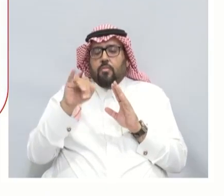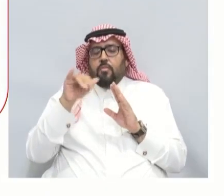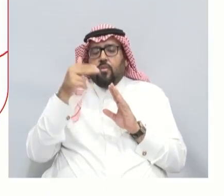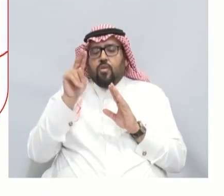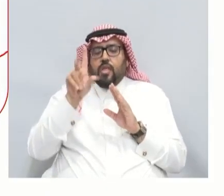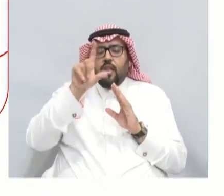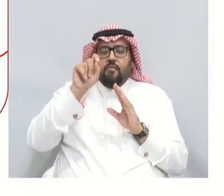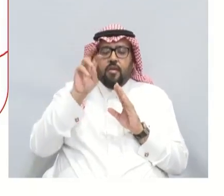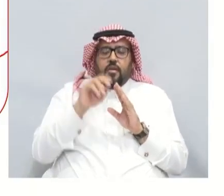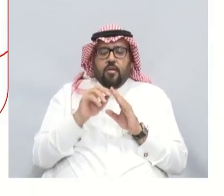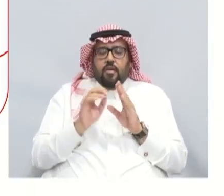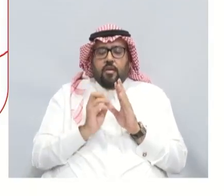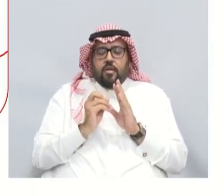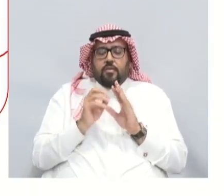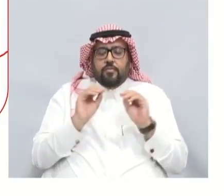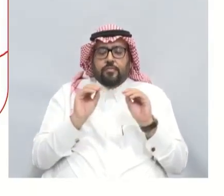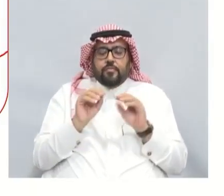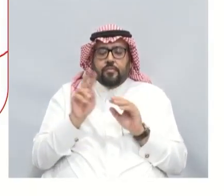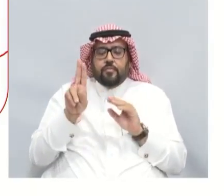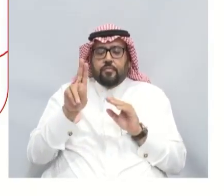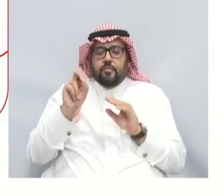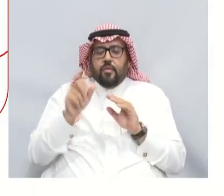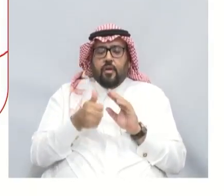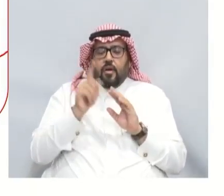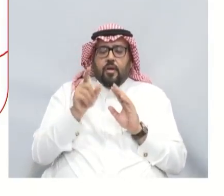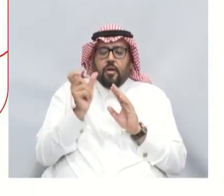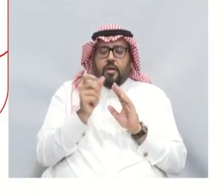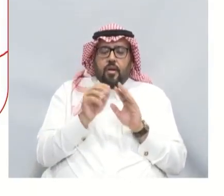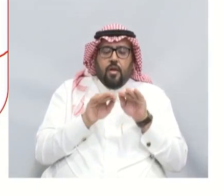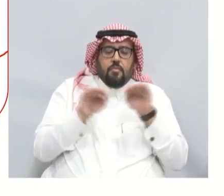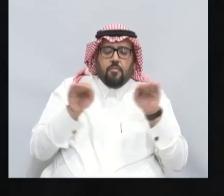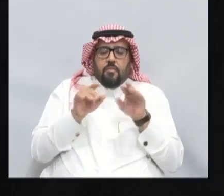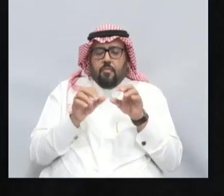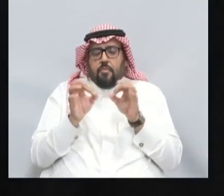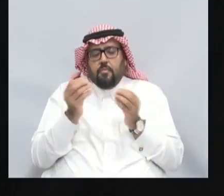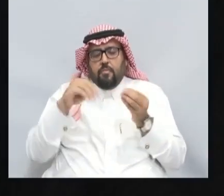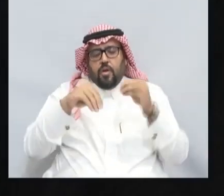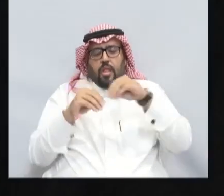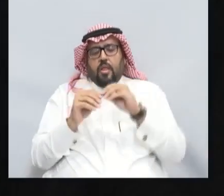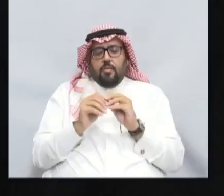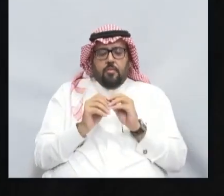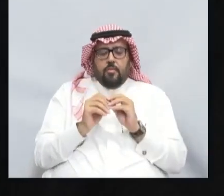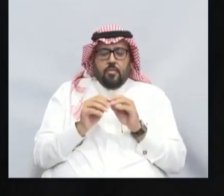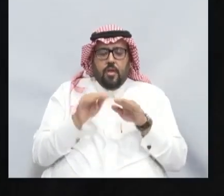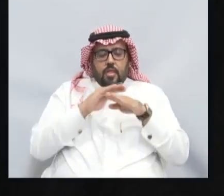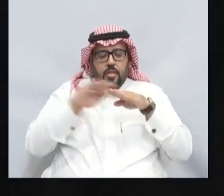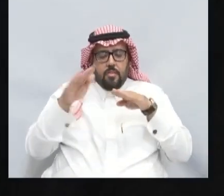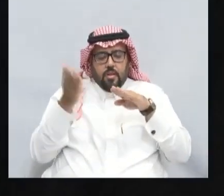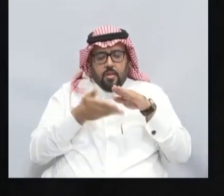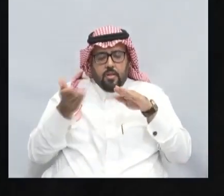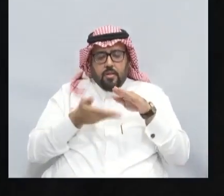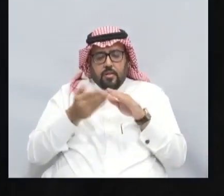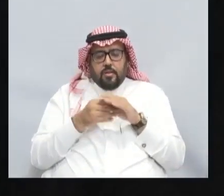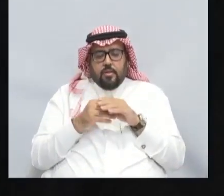الثلاثة للبراكين. درسنا أحد هذه الأشكال، بركان مركب عبارة عن طبقات أفقية